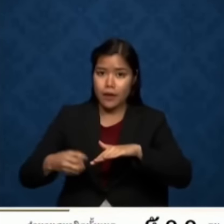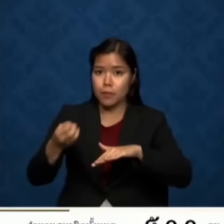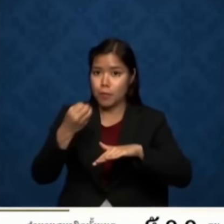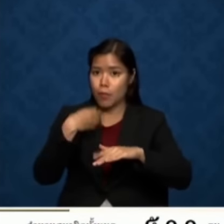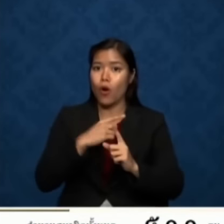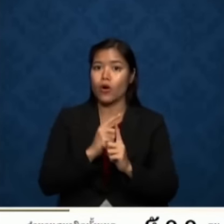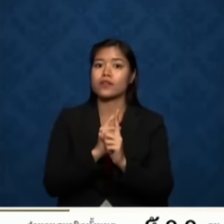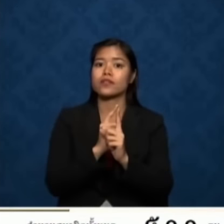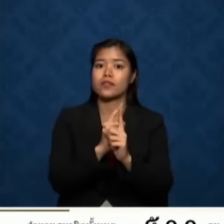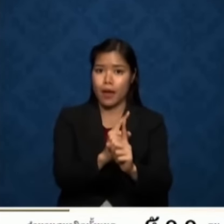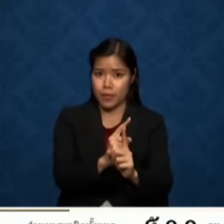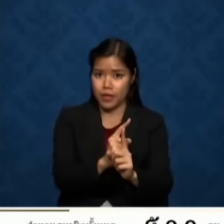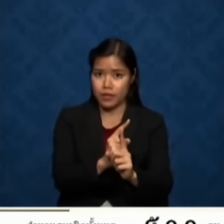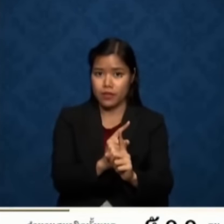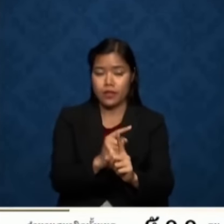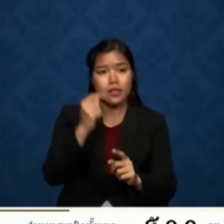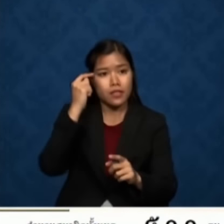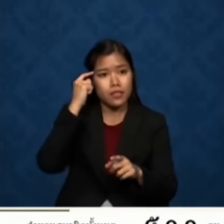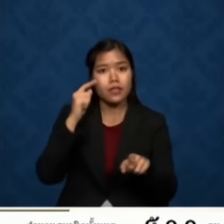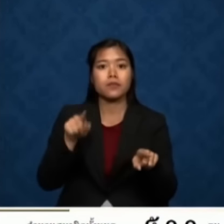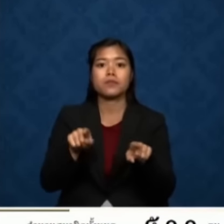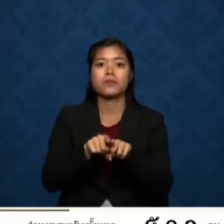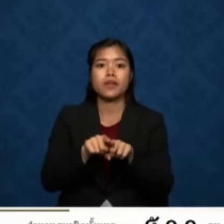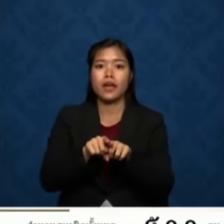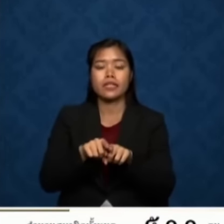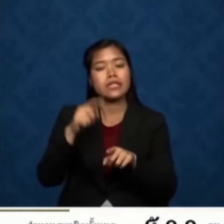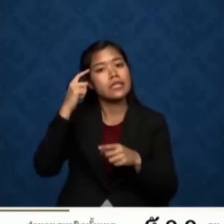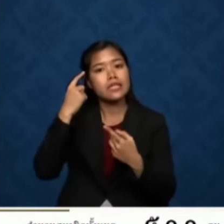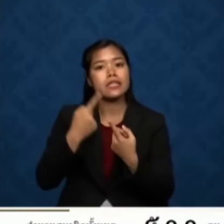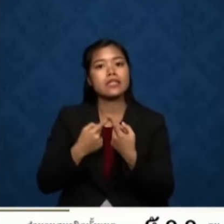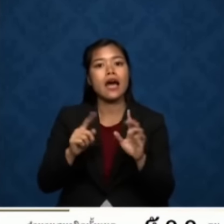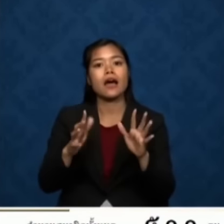เห็นด้วยและไม่มีข้อขัดข้อง